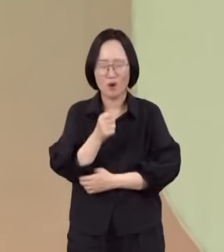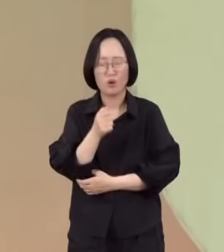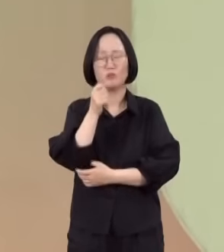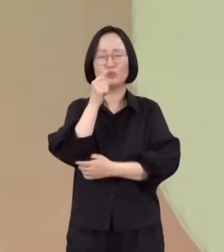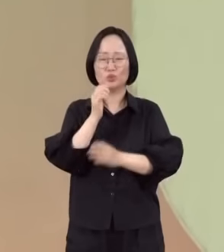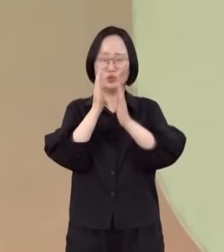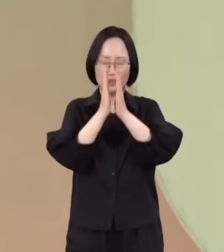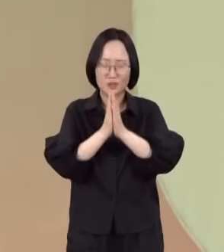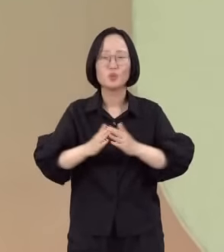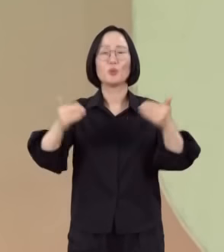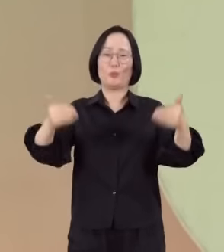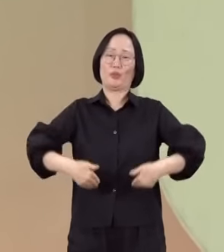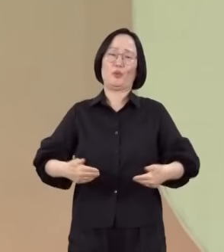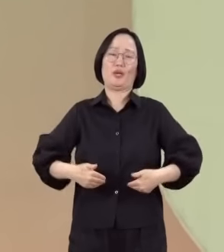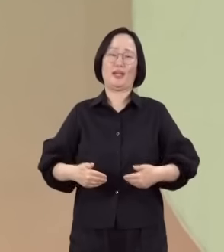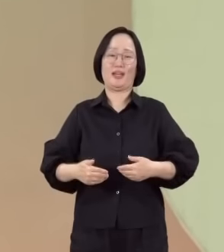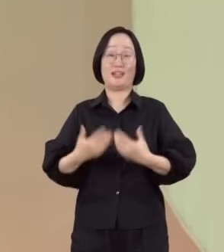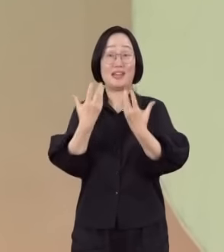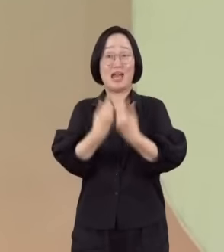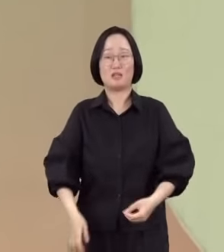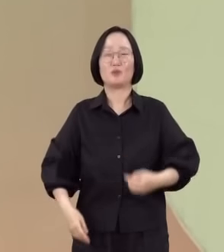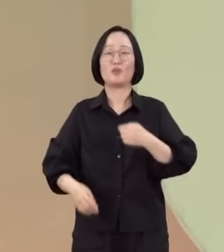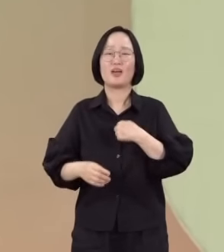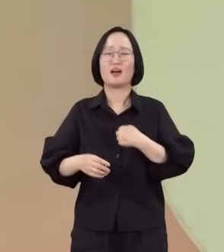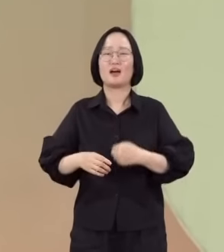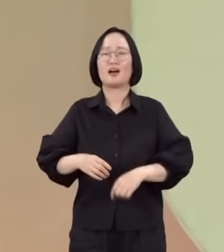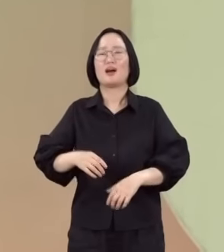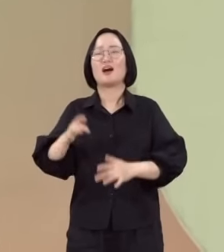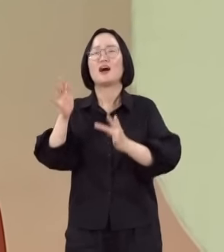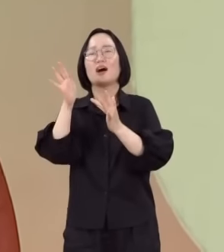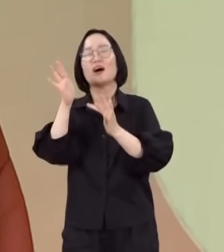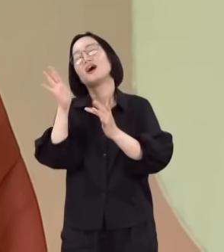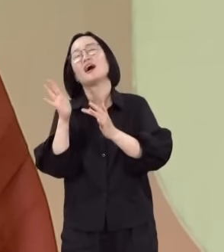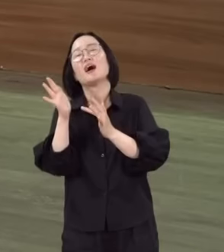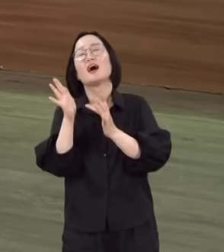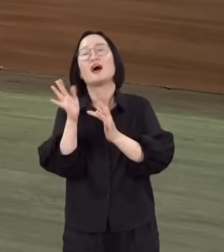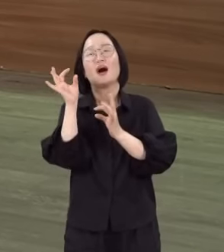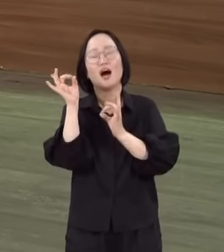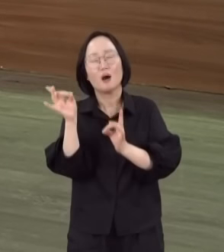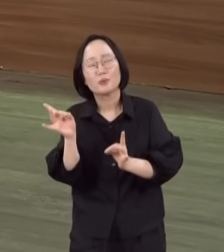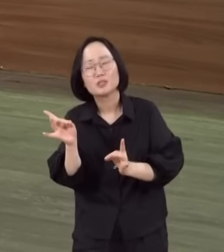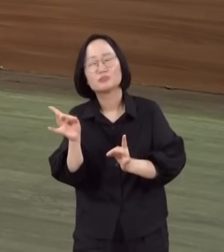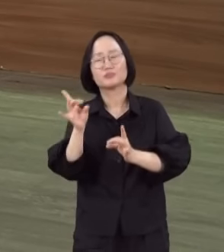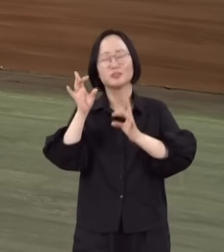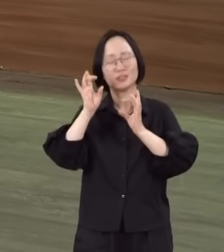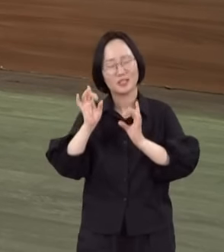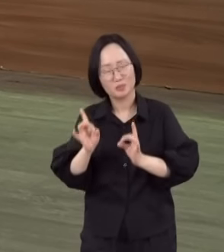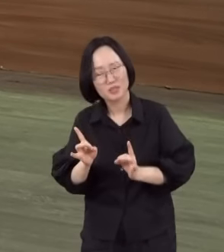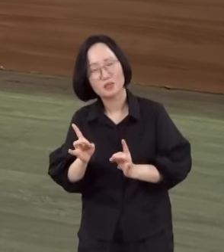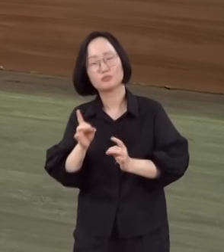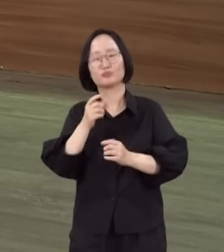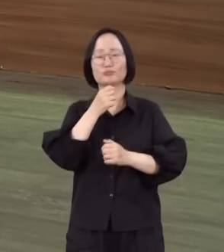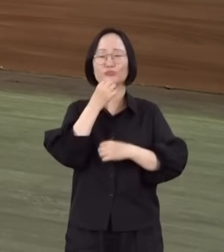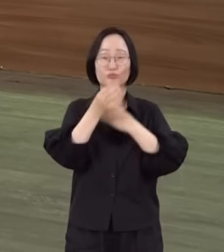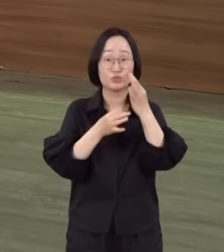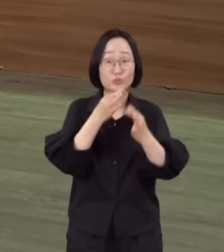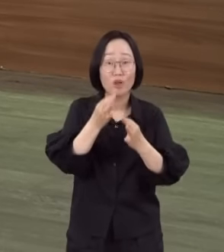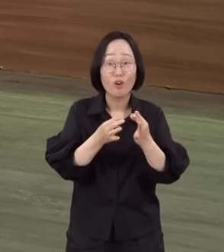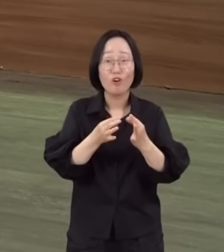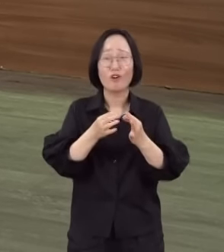아미타 부처님과 가까워지고 있는 거예요 약사 열을 약사 열을 하는